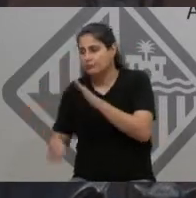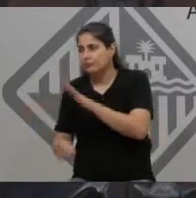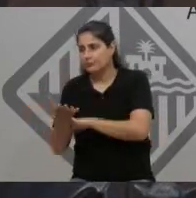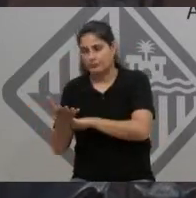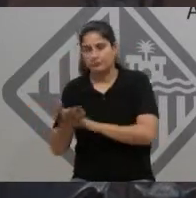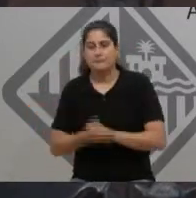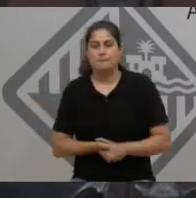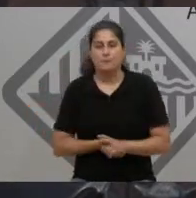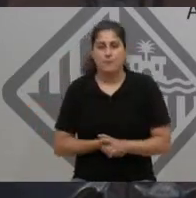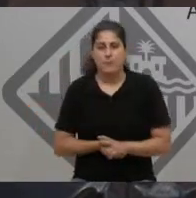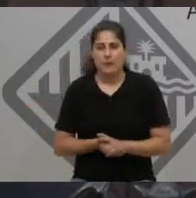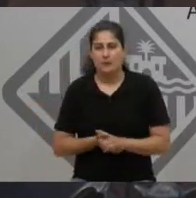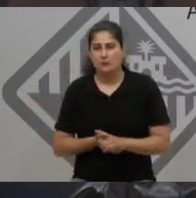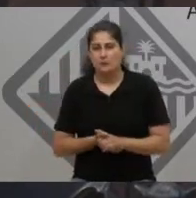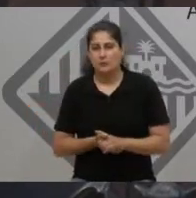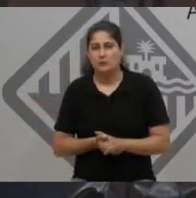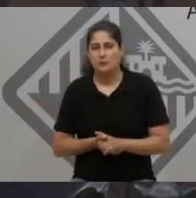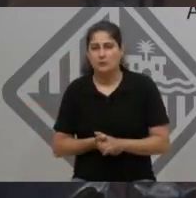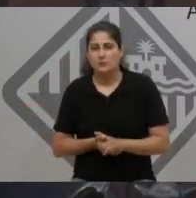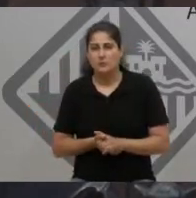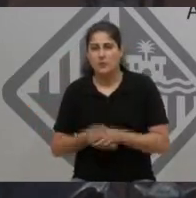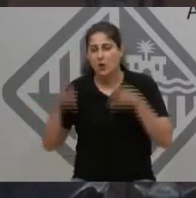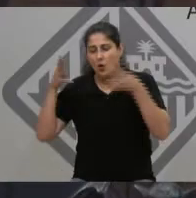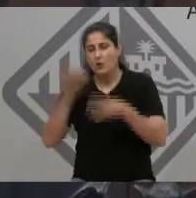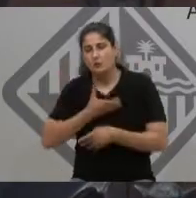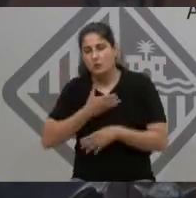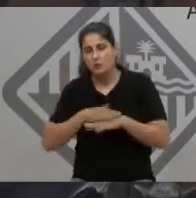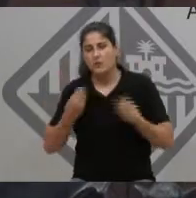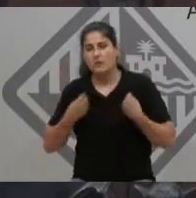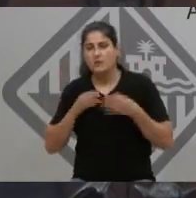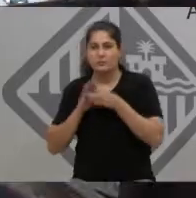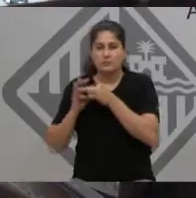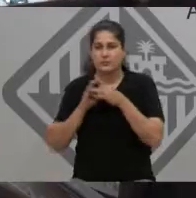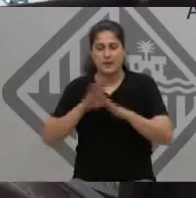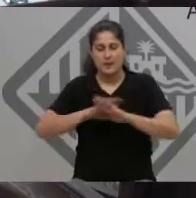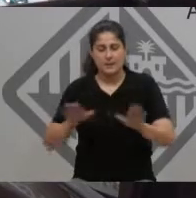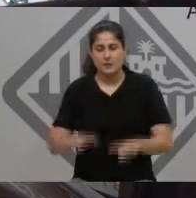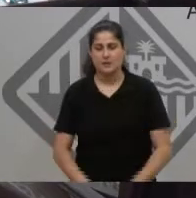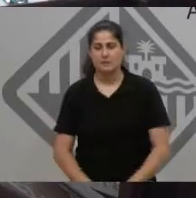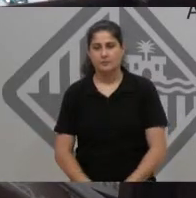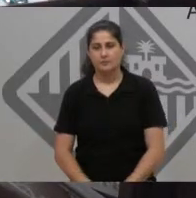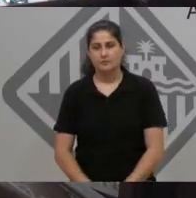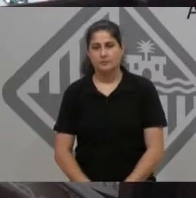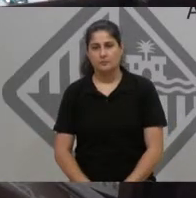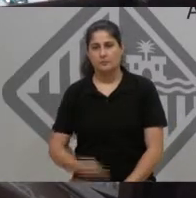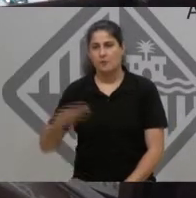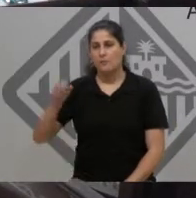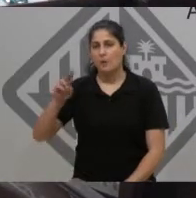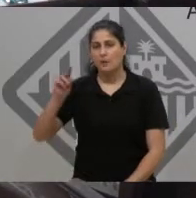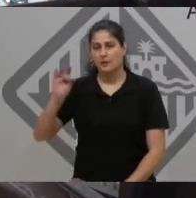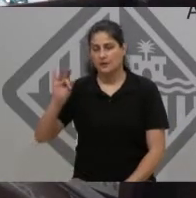de escoletas. Y finalmente votaremos a favor de la creación del Consell Municipal de la Convivència i les Migracions. Nada más. Moltes gràcies, senyora Borràs. 5